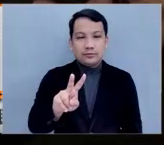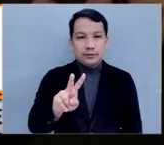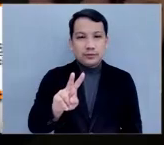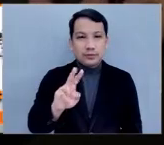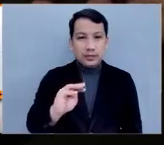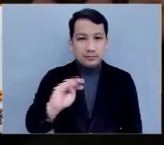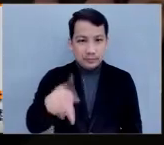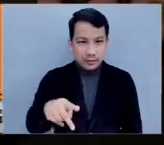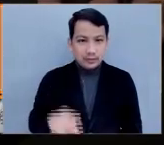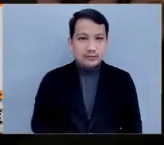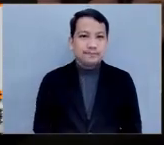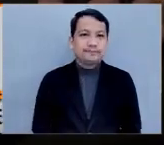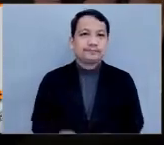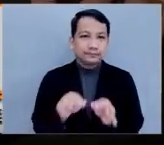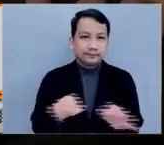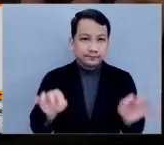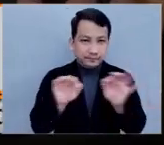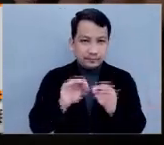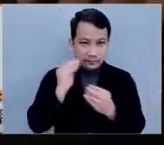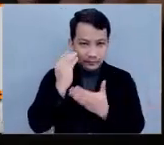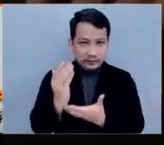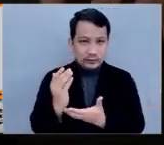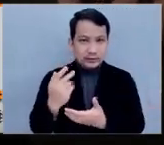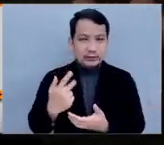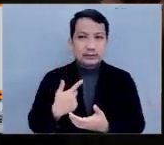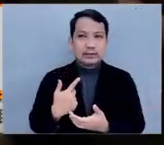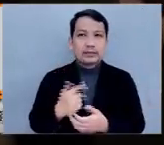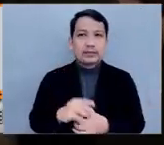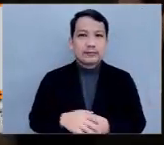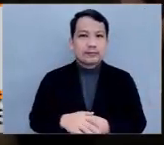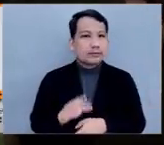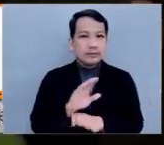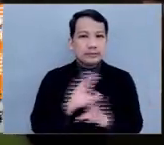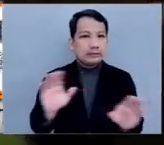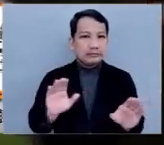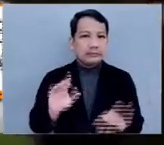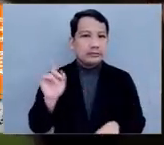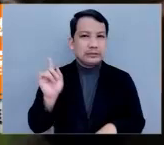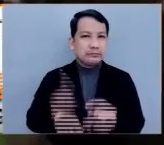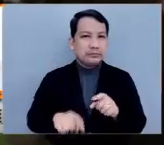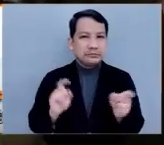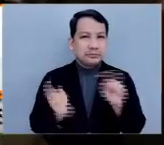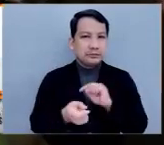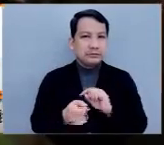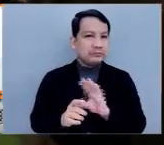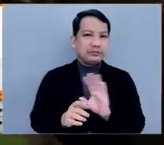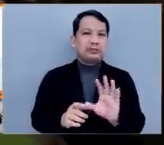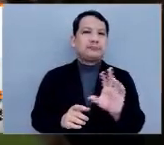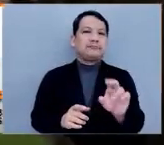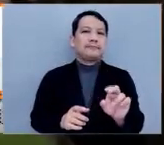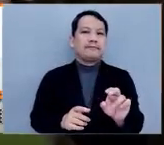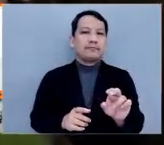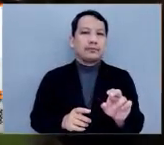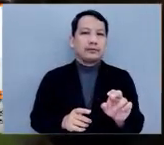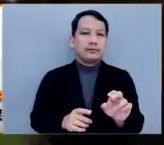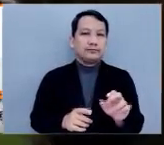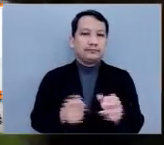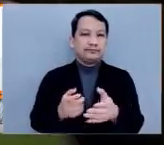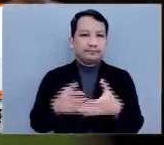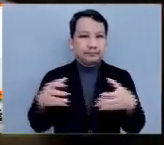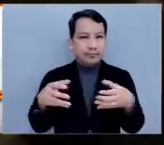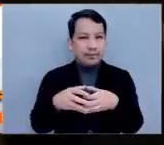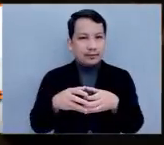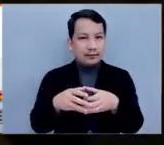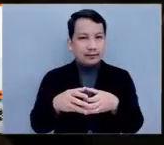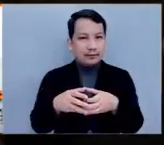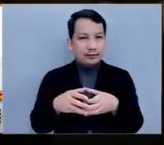One very important issue that sabi namin non-negotiable ay yung industry consolidation, no? Because